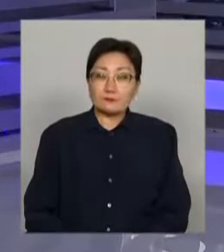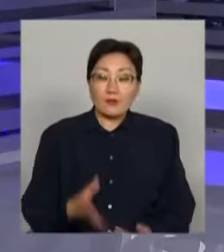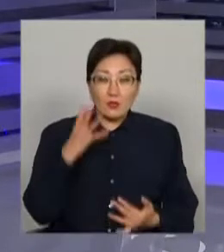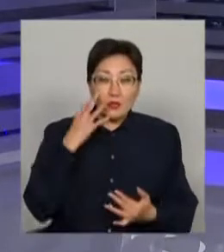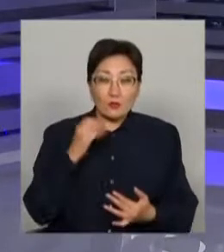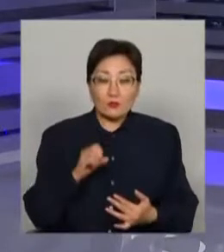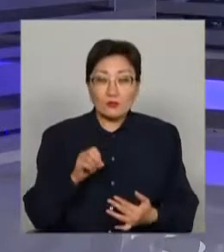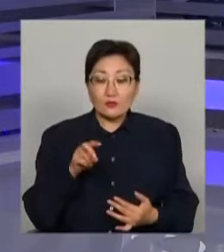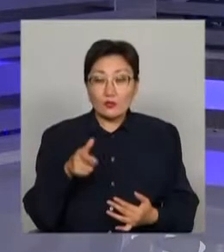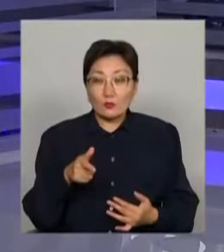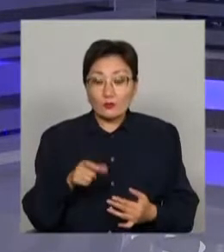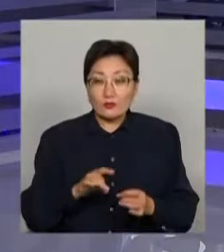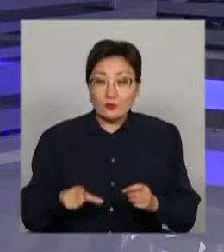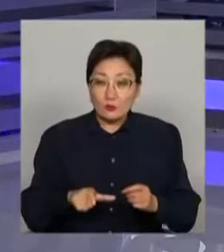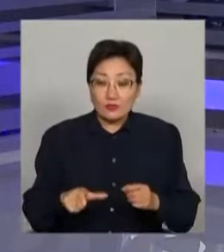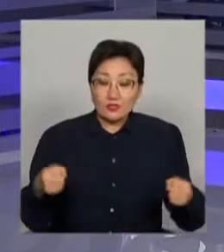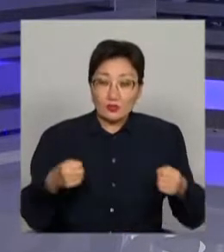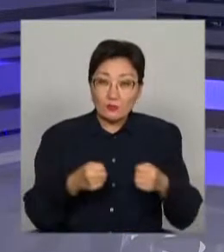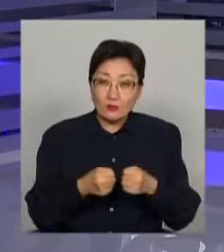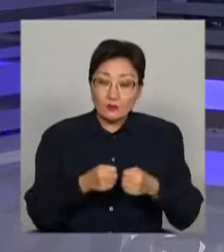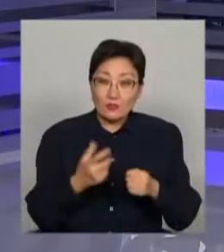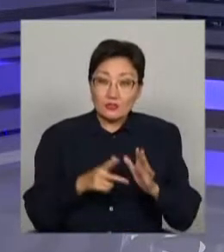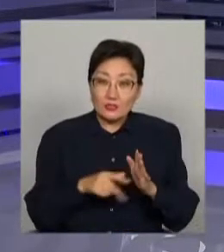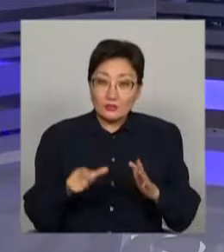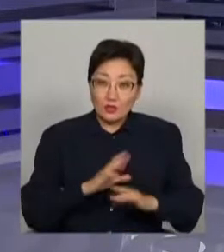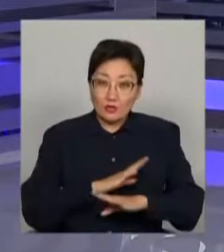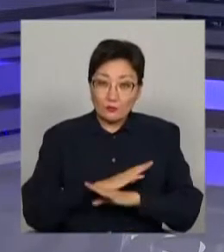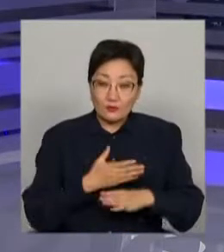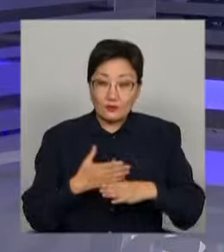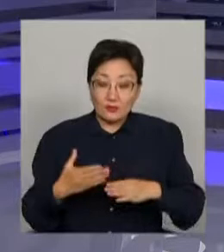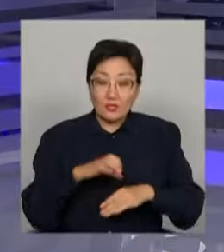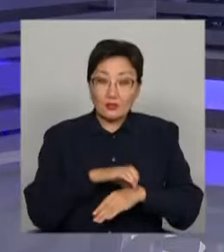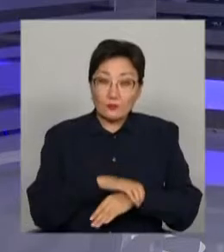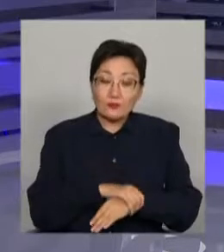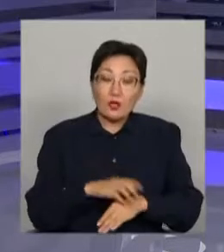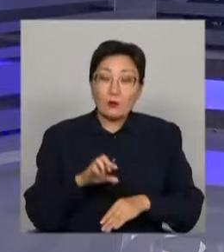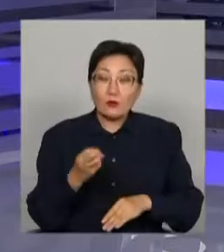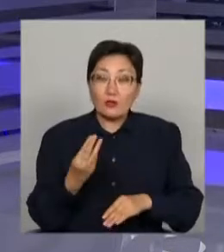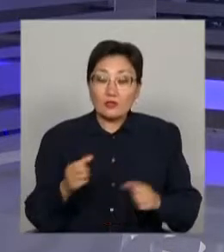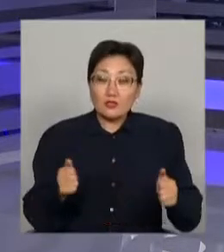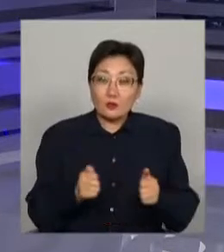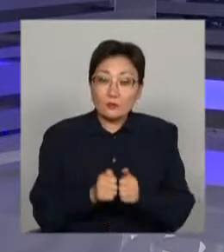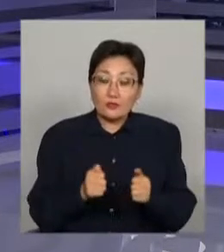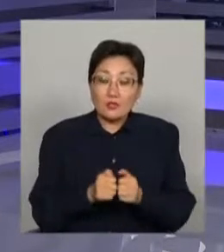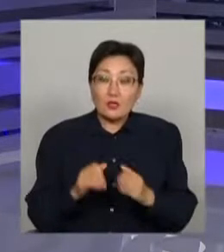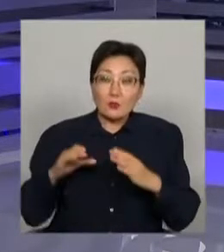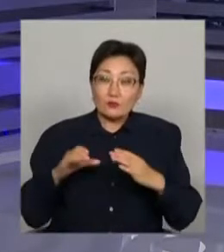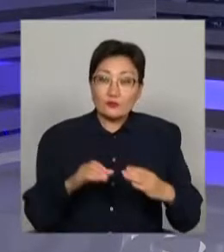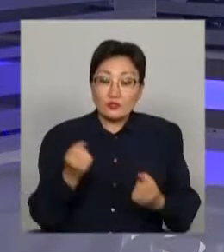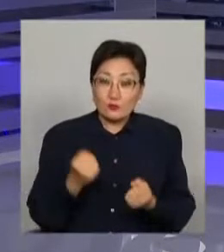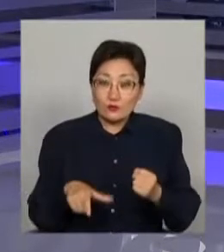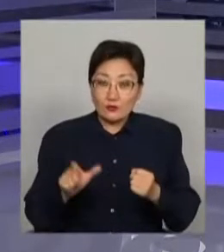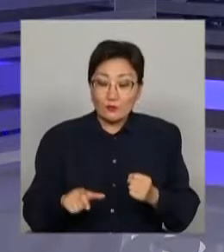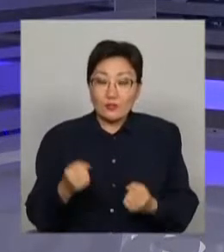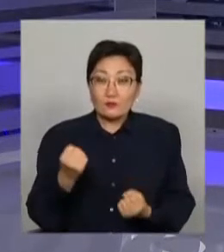Алматы Екатеринбург тасжолында жол апаты болып 8 адам қайтыс болды. Кейіннен анықталғандай, Балқаш маңына жақындағында шағын автобустың жүргізушісі